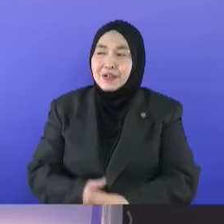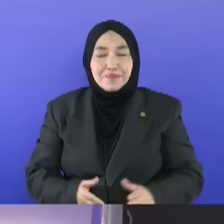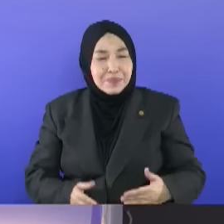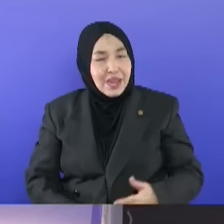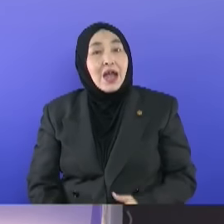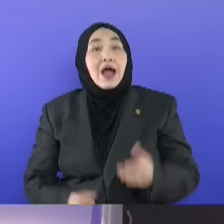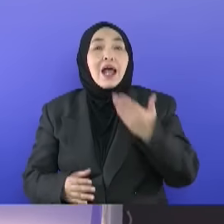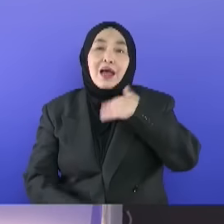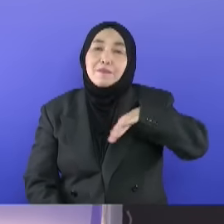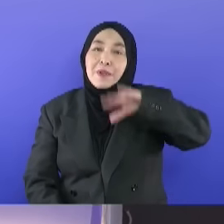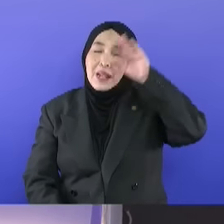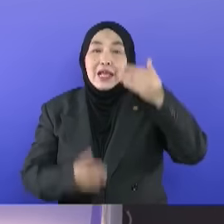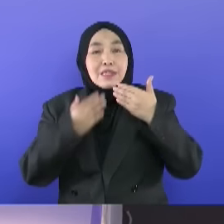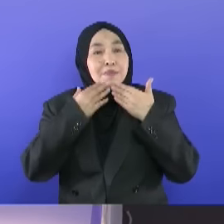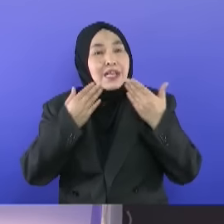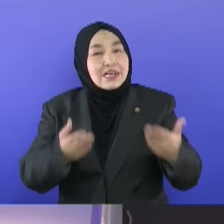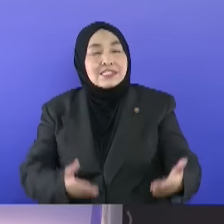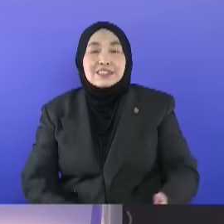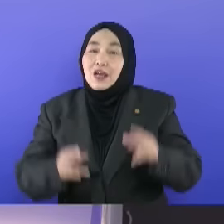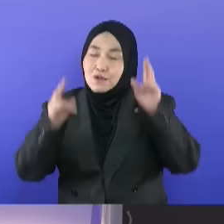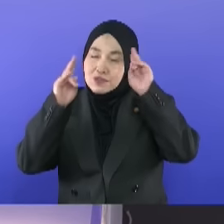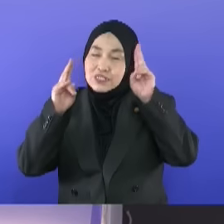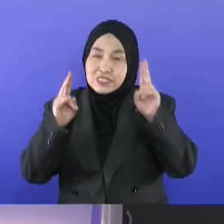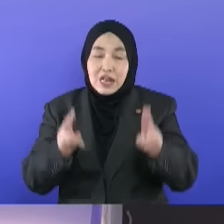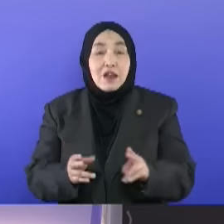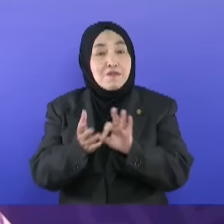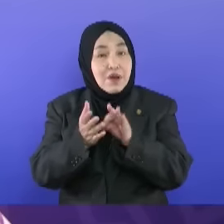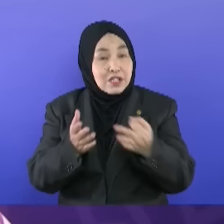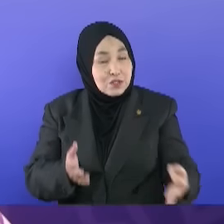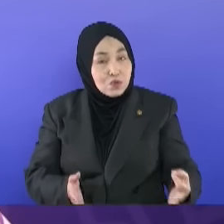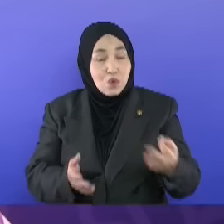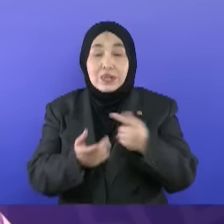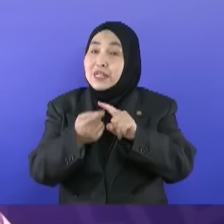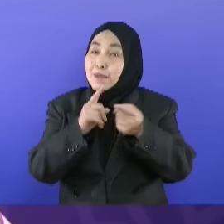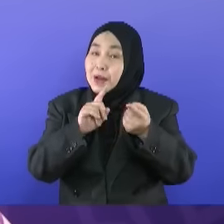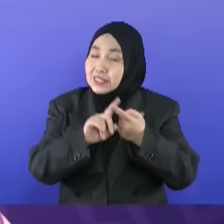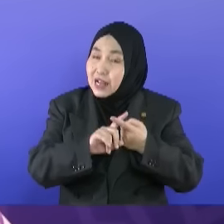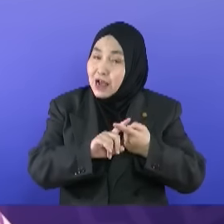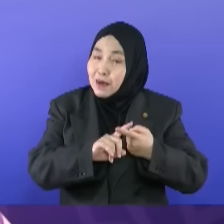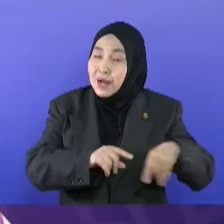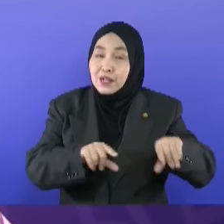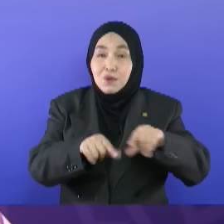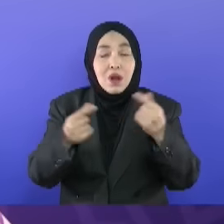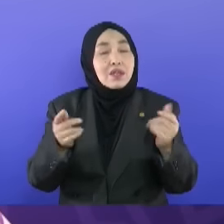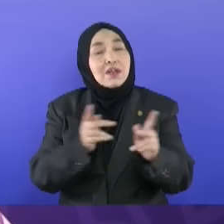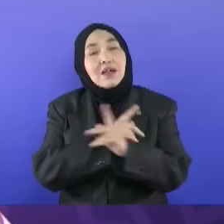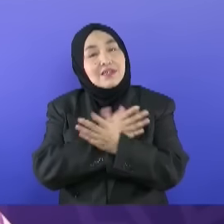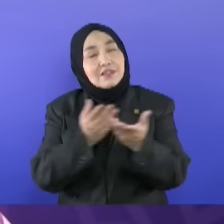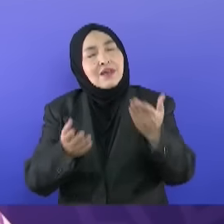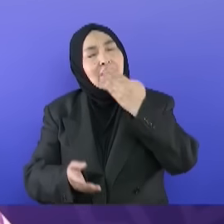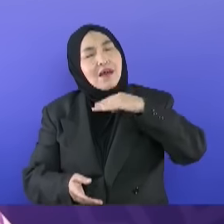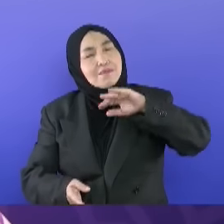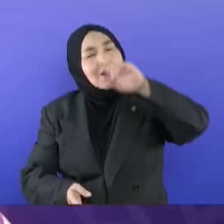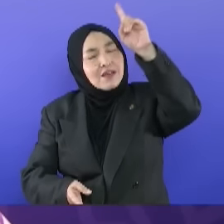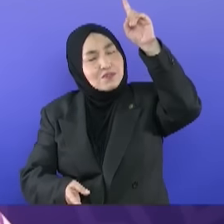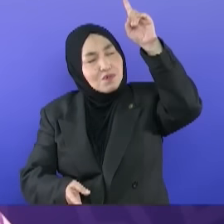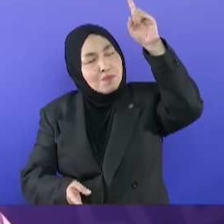Silakan. Baik. Alhamdulillah. Terima kasih al-fadil tuan Fazul, penonton-penonton, sahabat-sahabat al-Quran yang dikasihi sekalian. Alhamdulillah syukur pada Allah